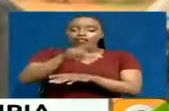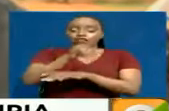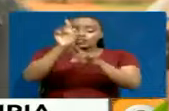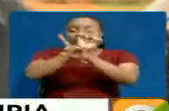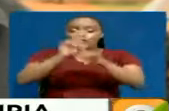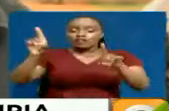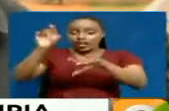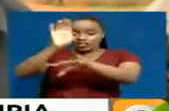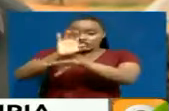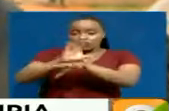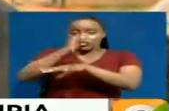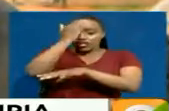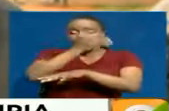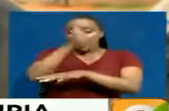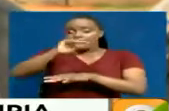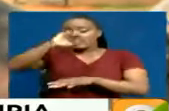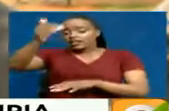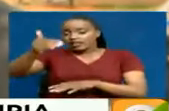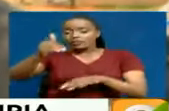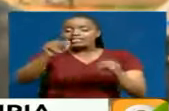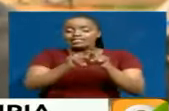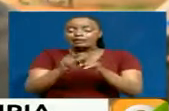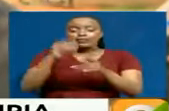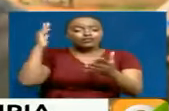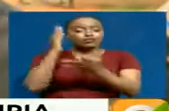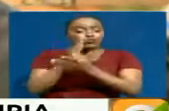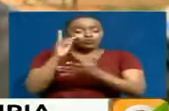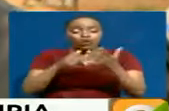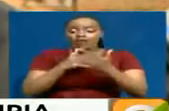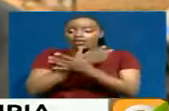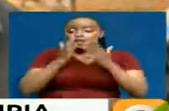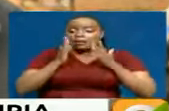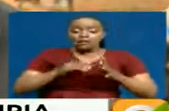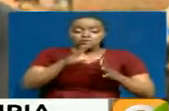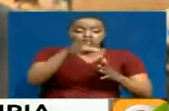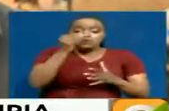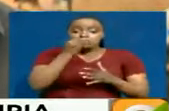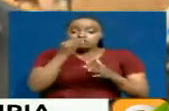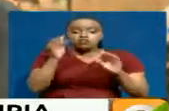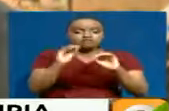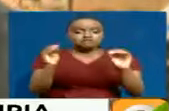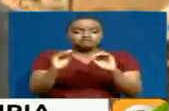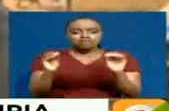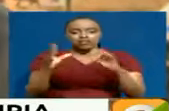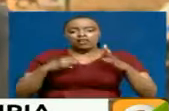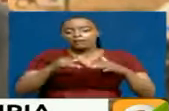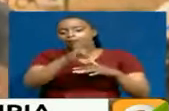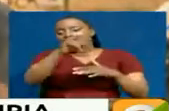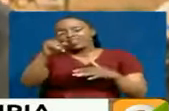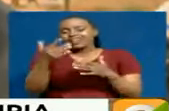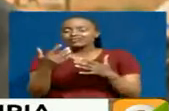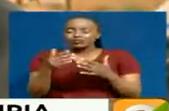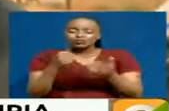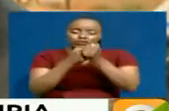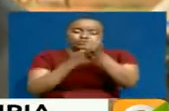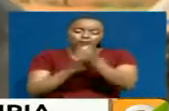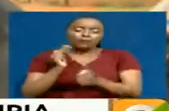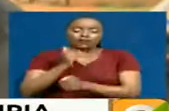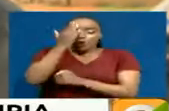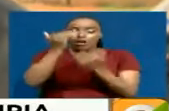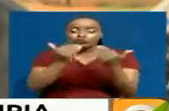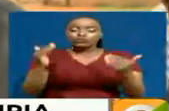Church, Catholic na wengine wako town. Na ukweli hakuna mwenye aliweza kubeba chakula chake. Wafadhili tupatieni support